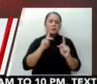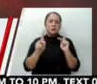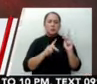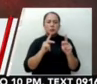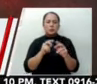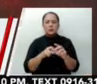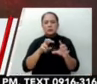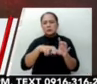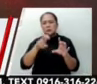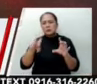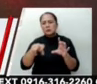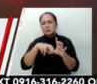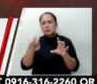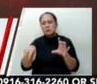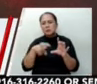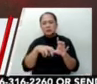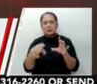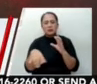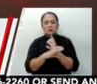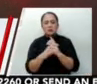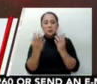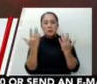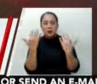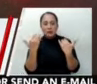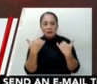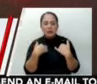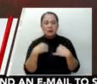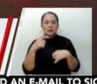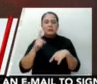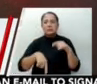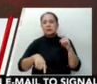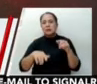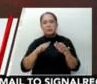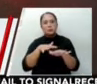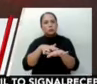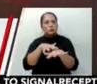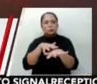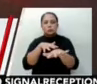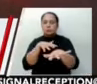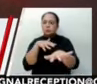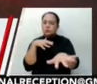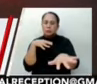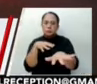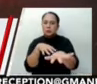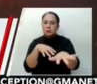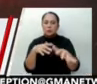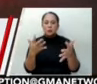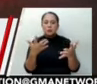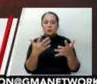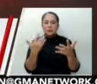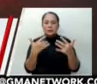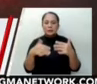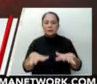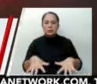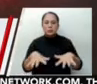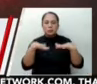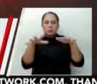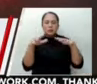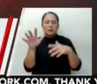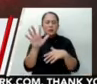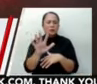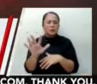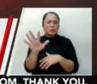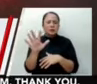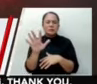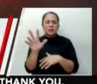na ng kanilang sasakyan dahil hindi pa rin umuusad yung daloy ng trapiko dahil may baha pa nga rin doon sa may bandang